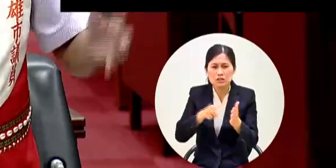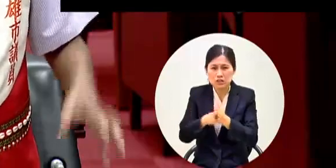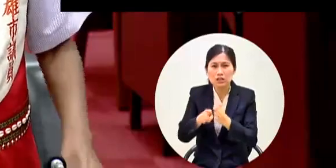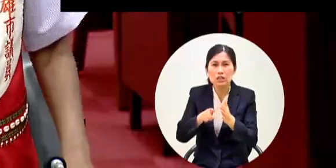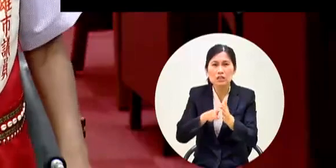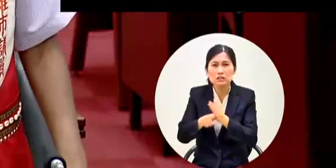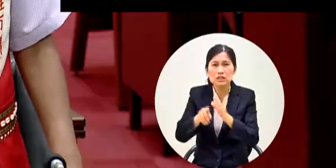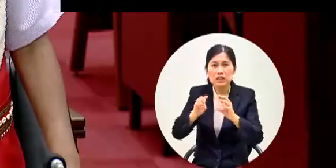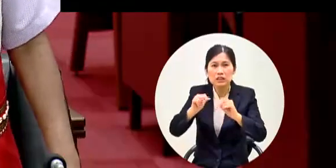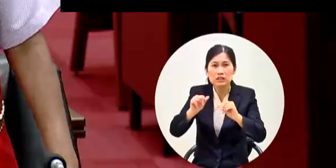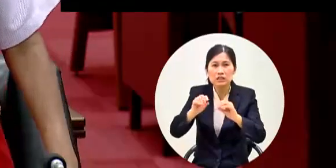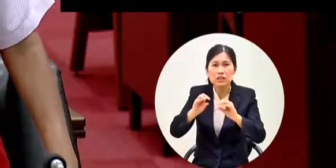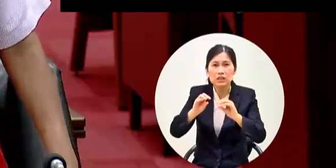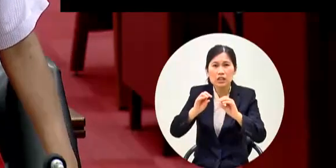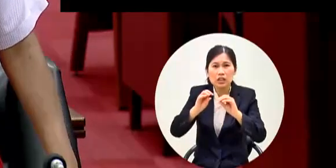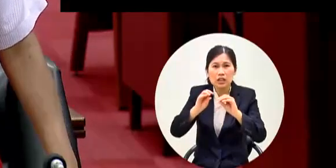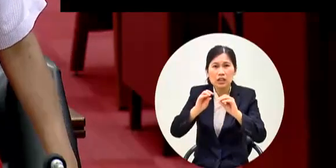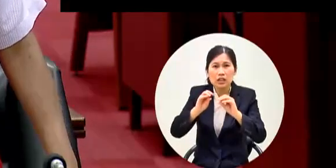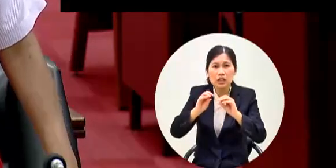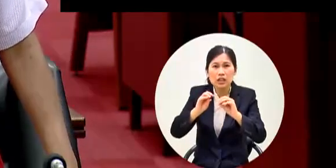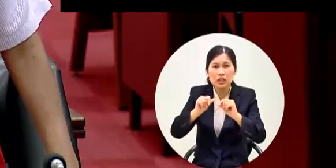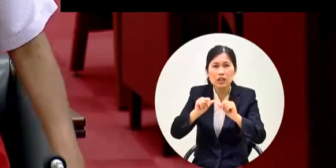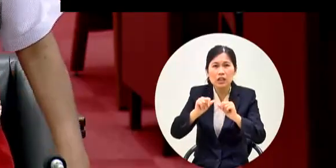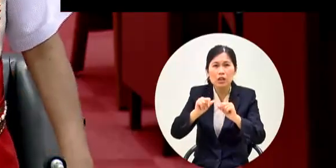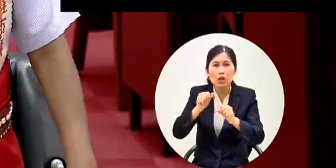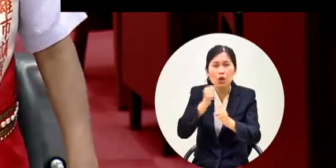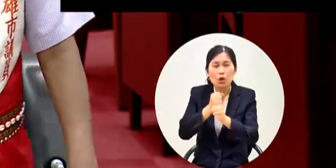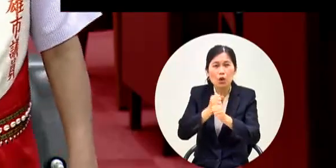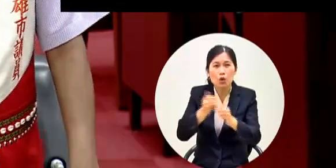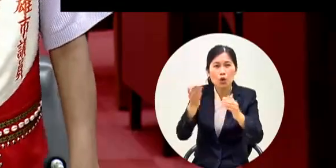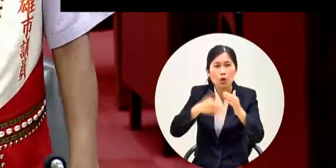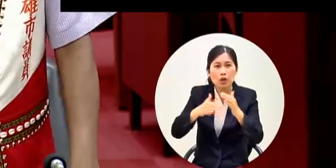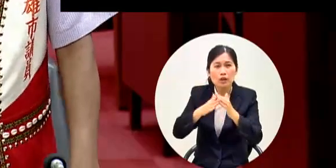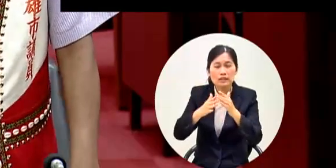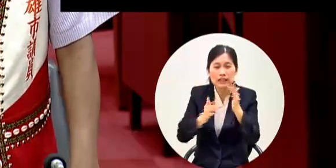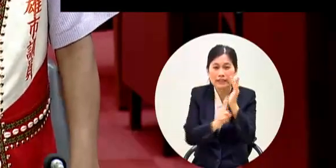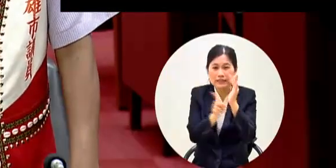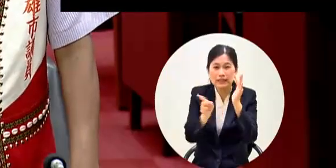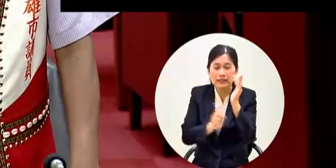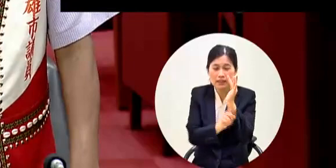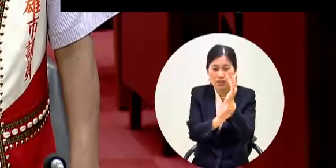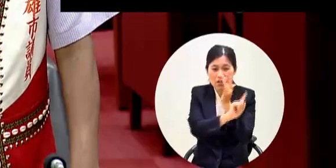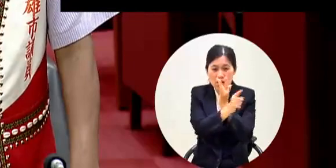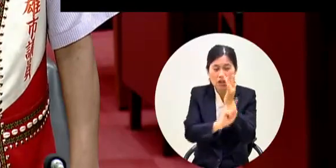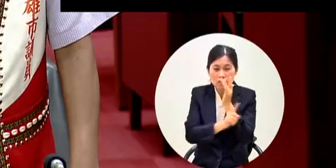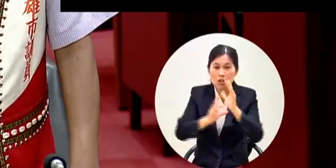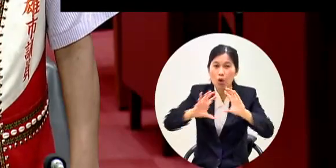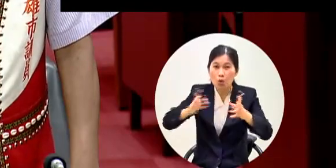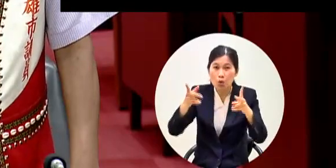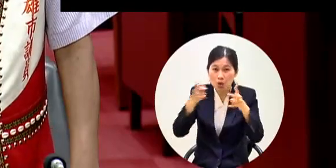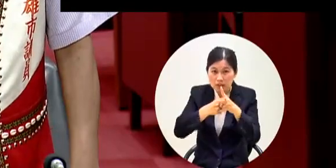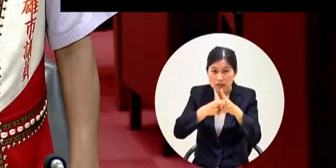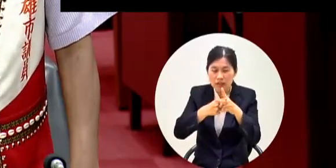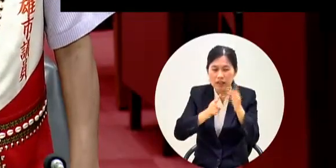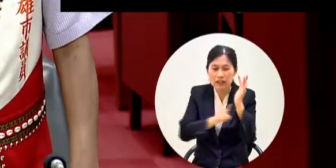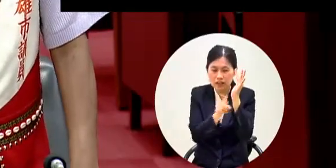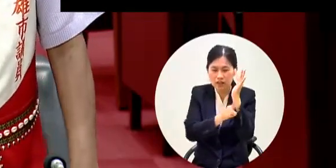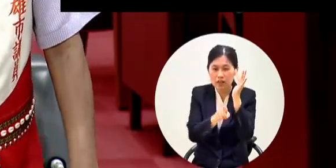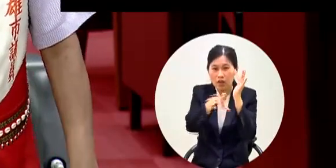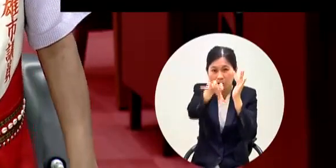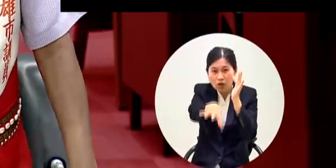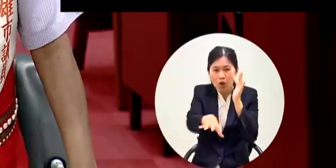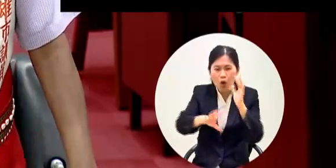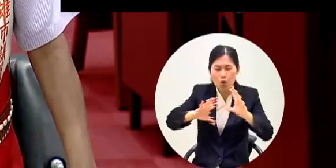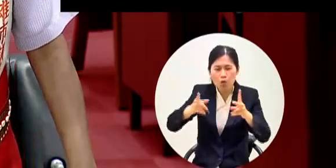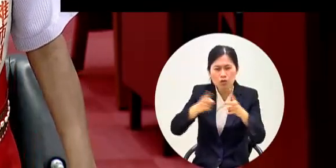宝山国小，民国五十几年他就废校了，拆还地嘛。当时没有任何的